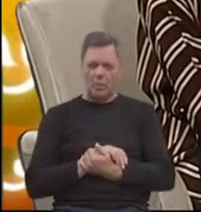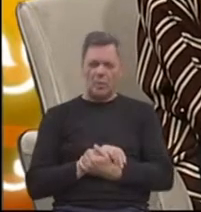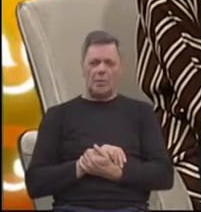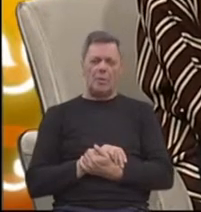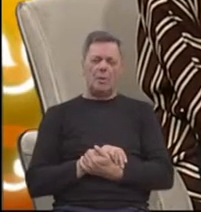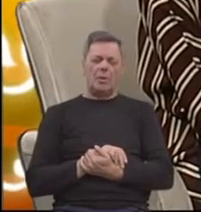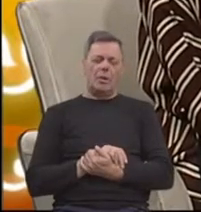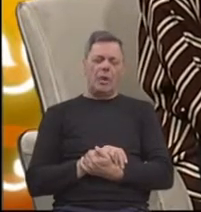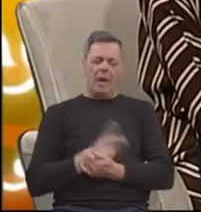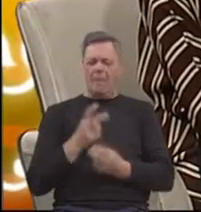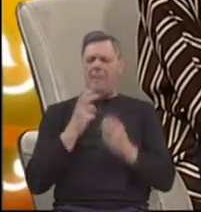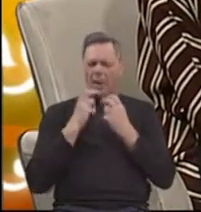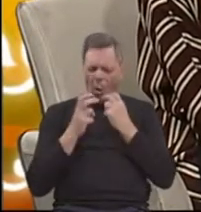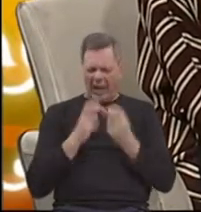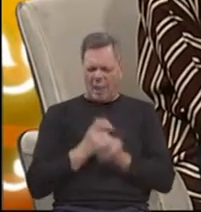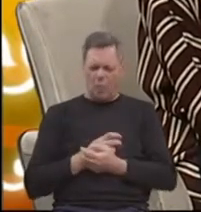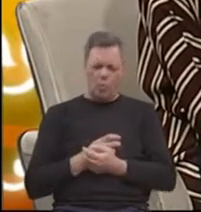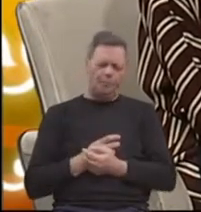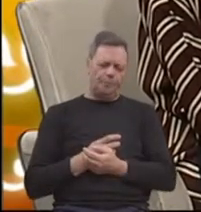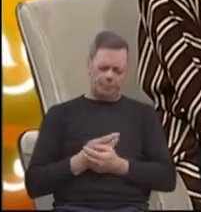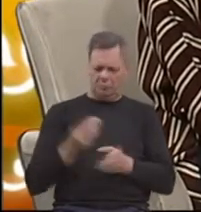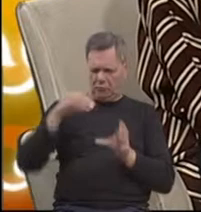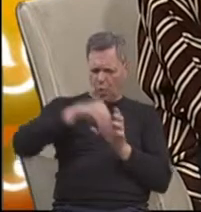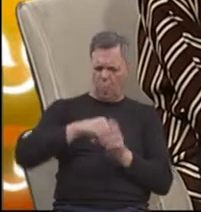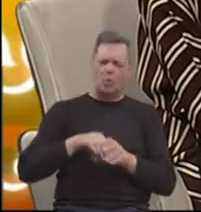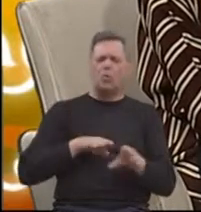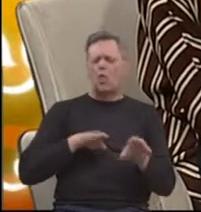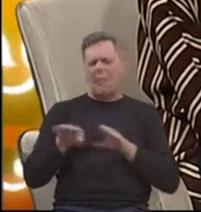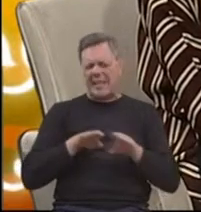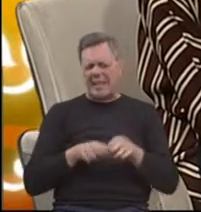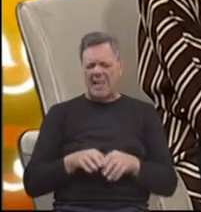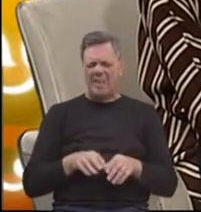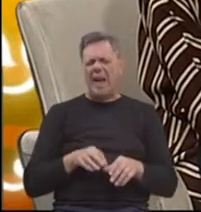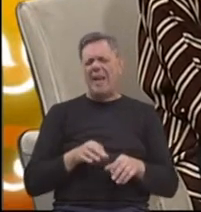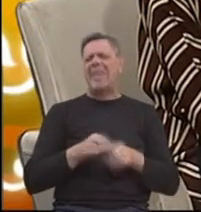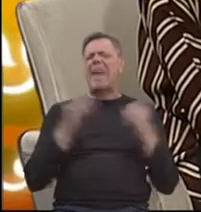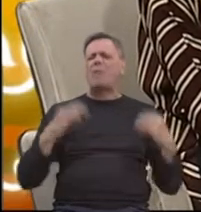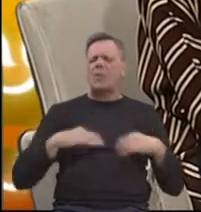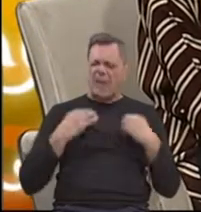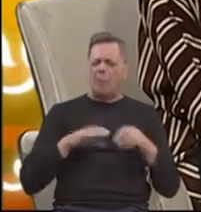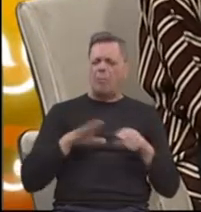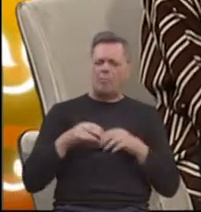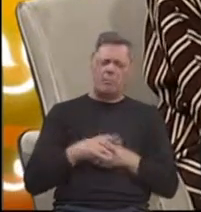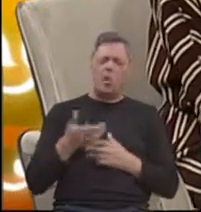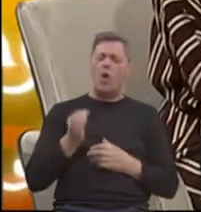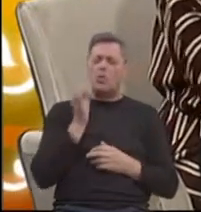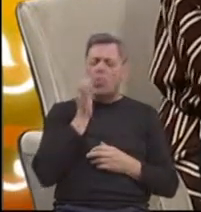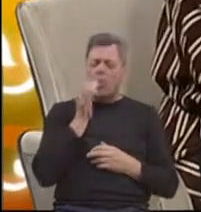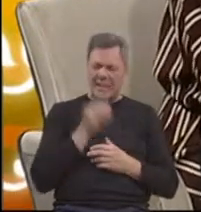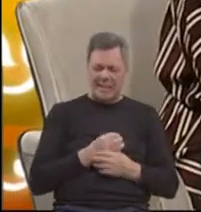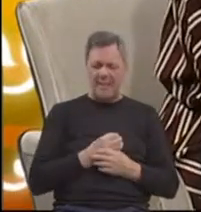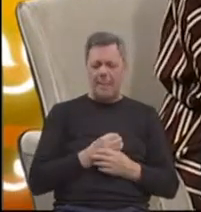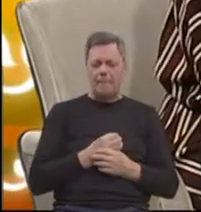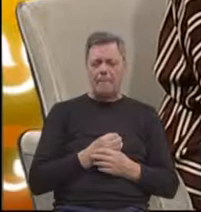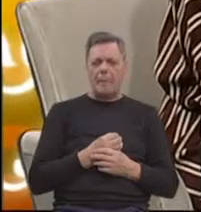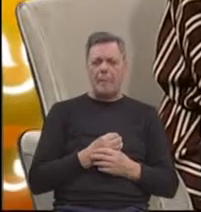priča će biti orijentirana od strane i ministarstava i Zavoda za javno zdravstvo. Koji su to na rizici, toksikološki aspekti u